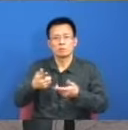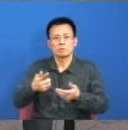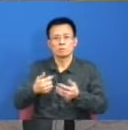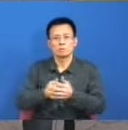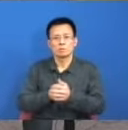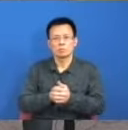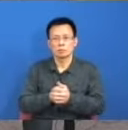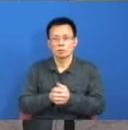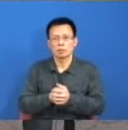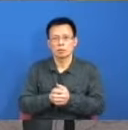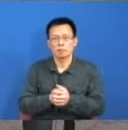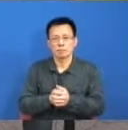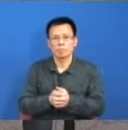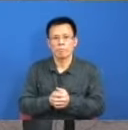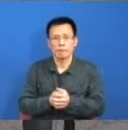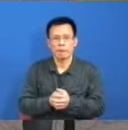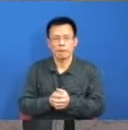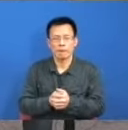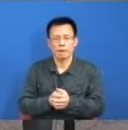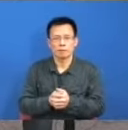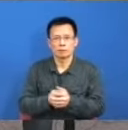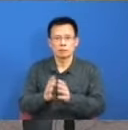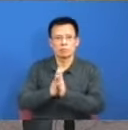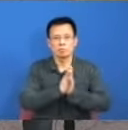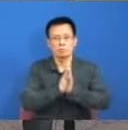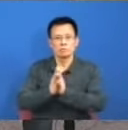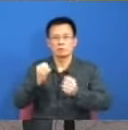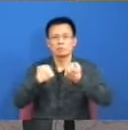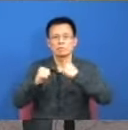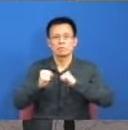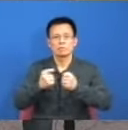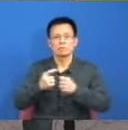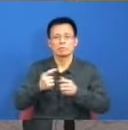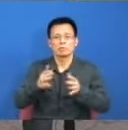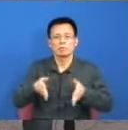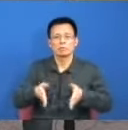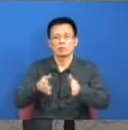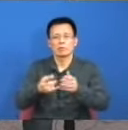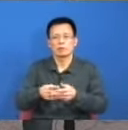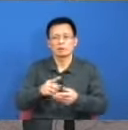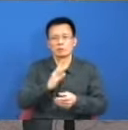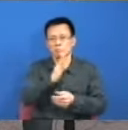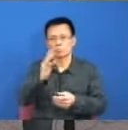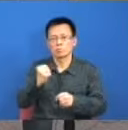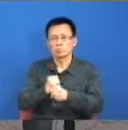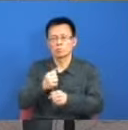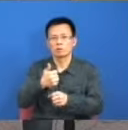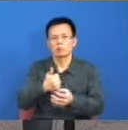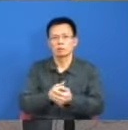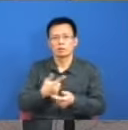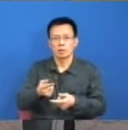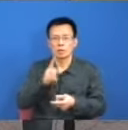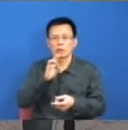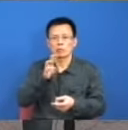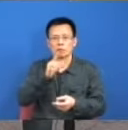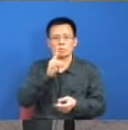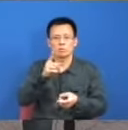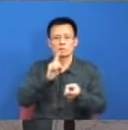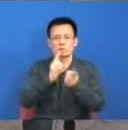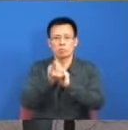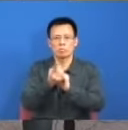喂， 係我望啊，呢個就一個互動過程啦，雙方面都要去大家去做好啲。我希望咧係，如果你能夠係代表嗰啲，譬如